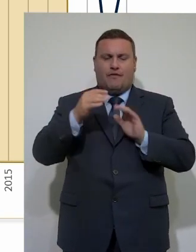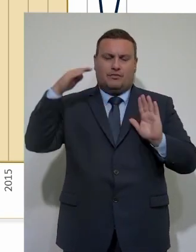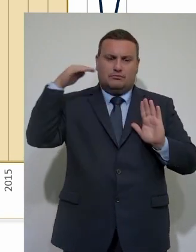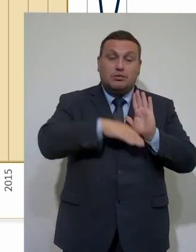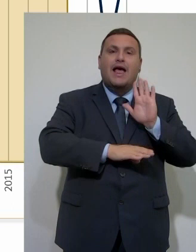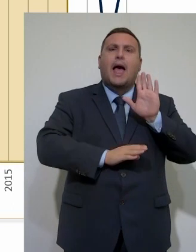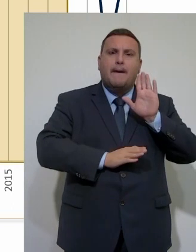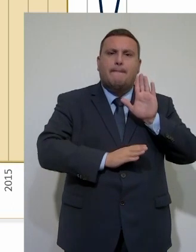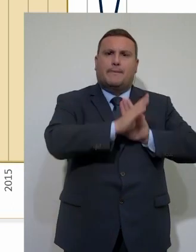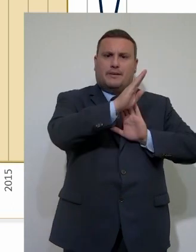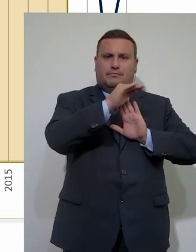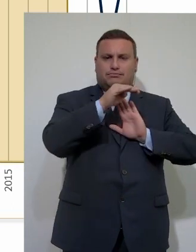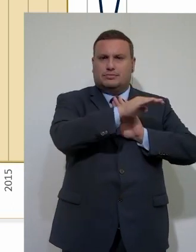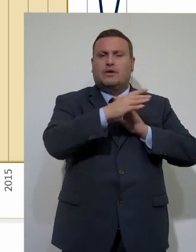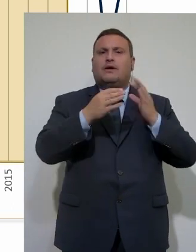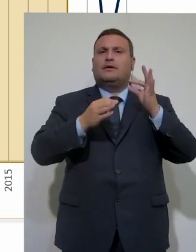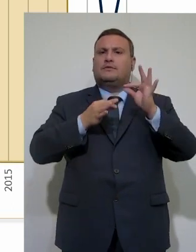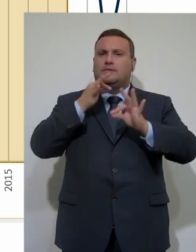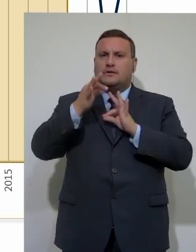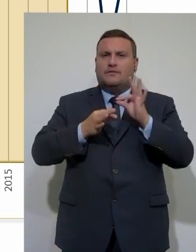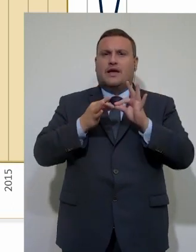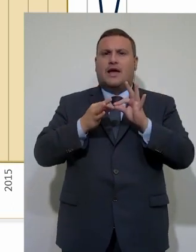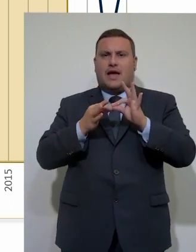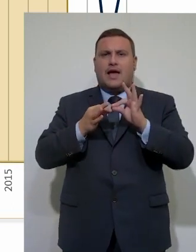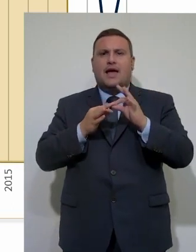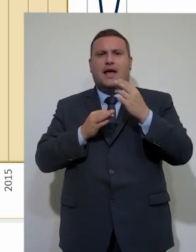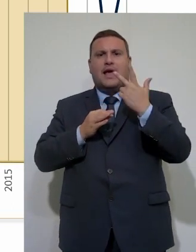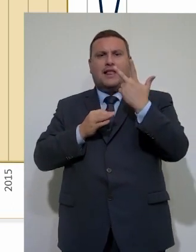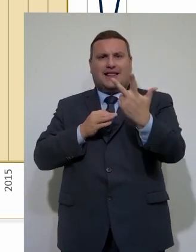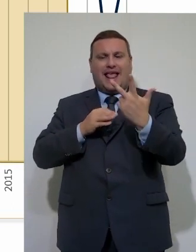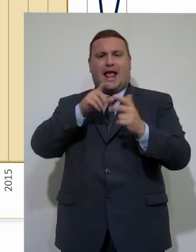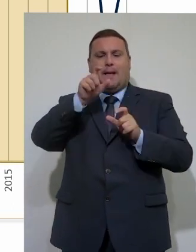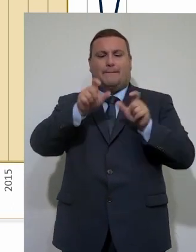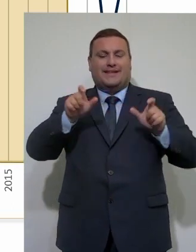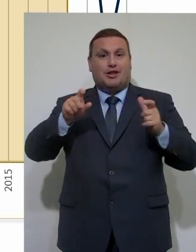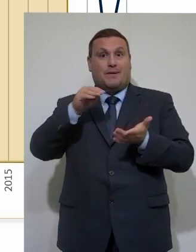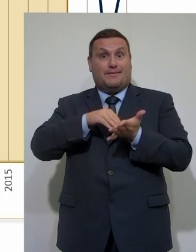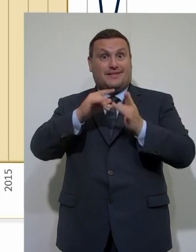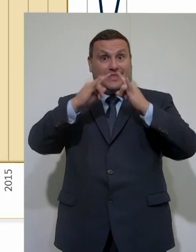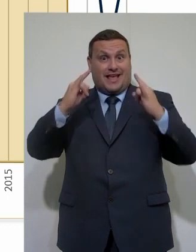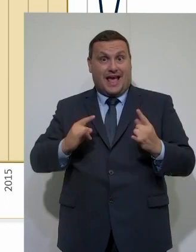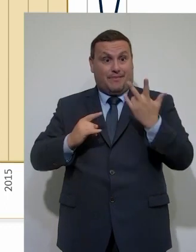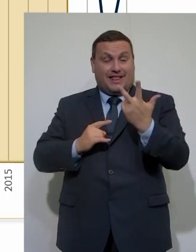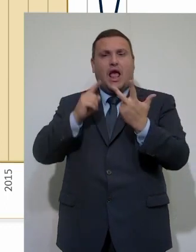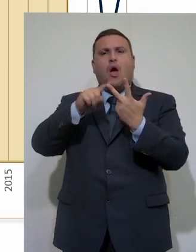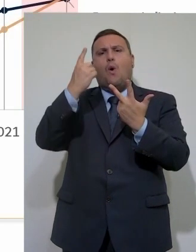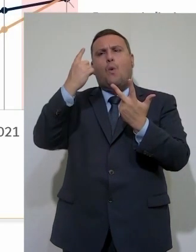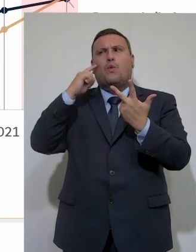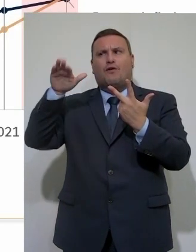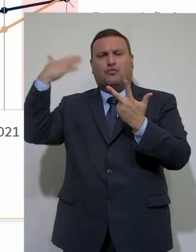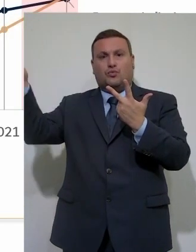presenze nel mondo camping, una è straniera, secondo i dati Istat, e in futuro più di